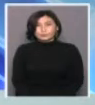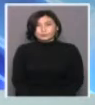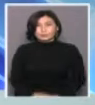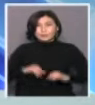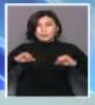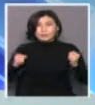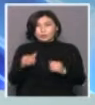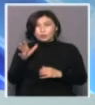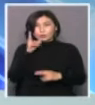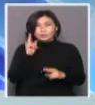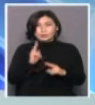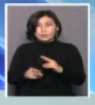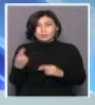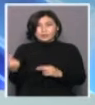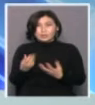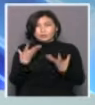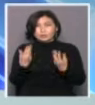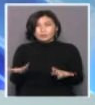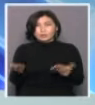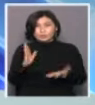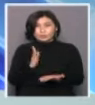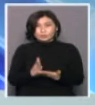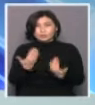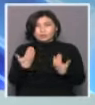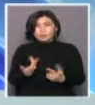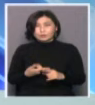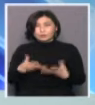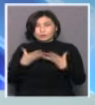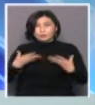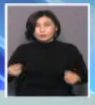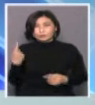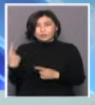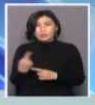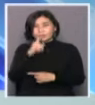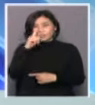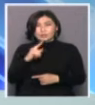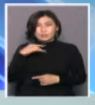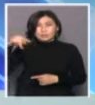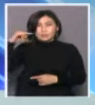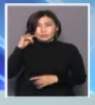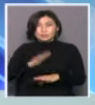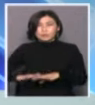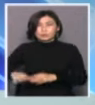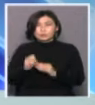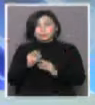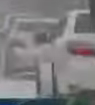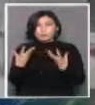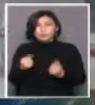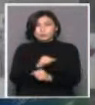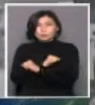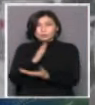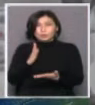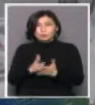Қыс мезгілінің аяқталуына да аз уақыт қалды. Шаймашуақ көктемнің алғашқы айында қазақстандықтар 12 күн демалады.